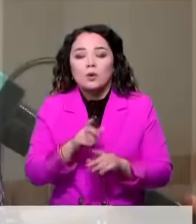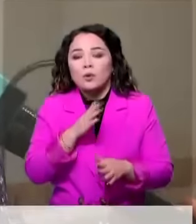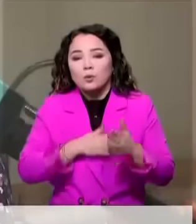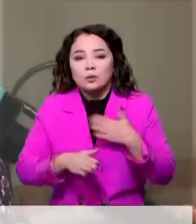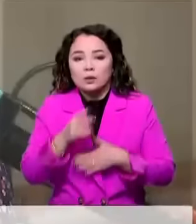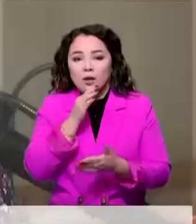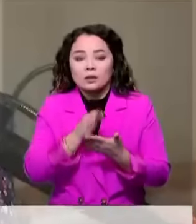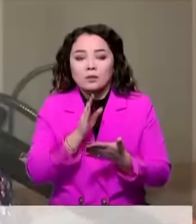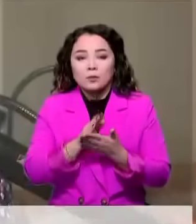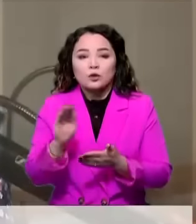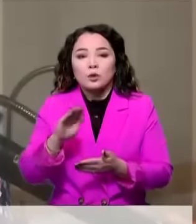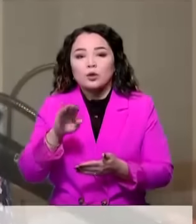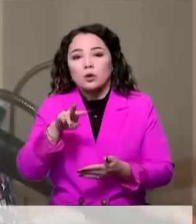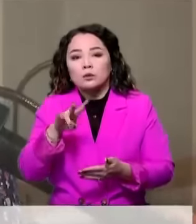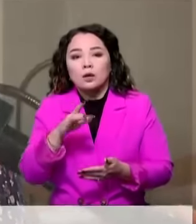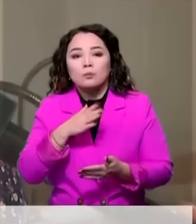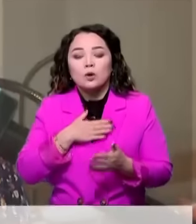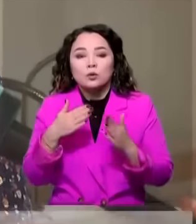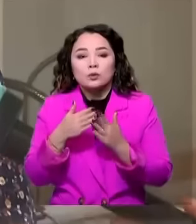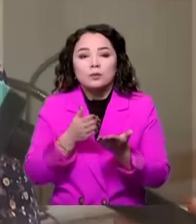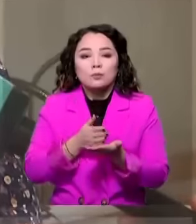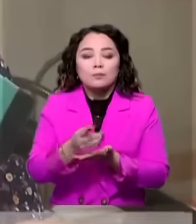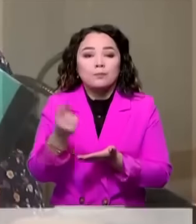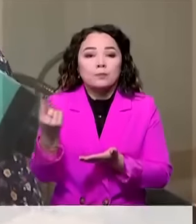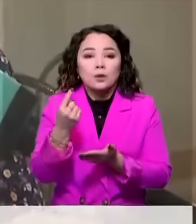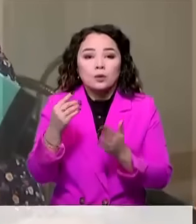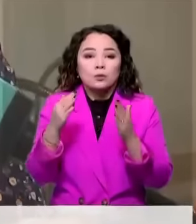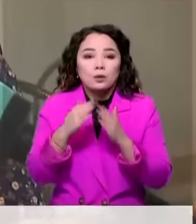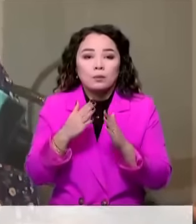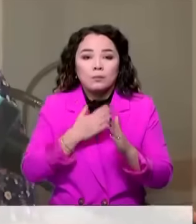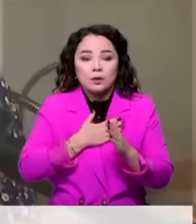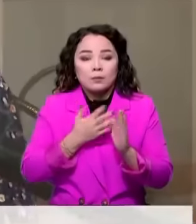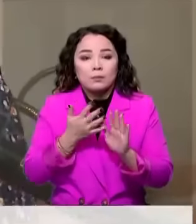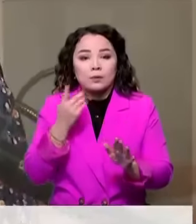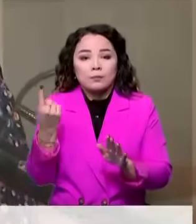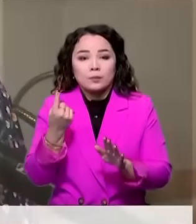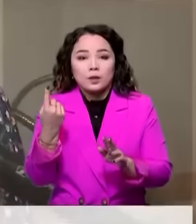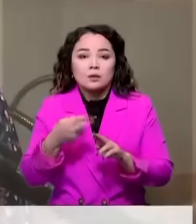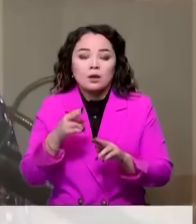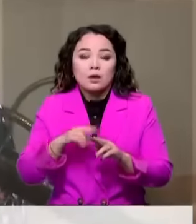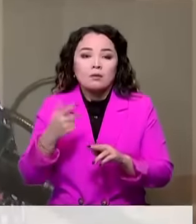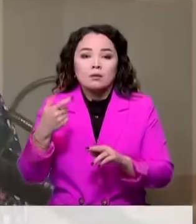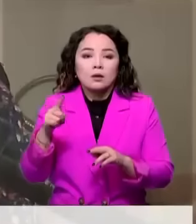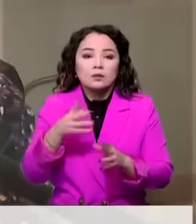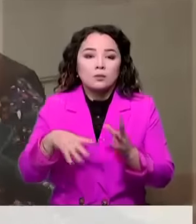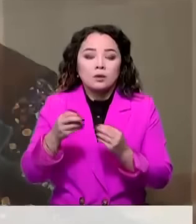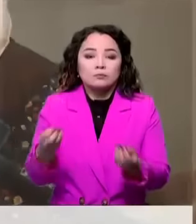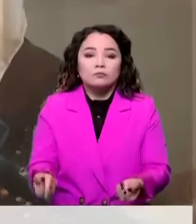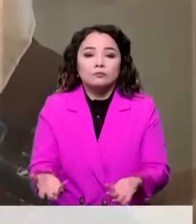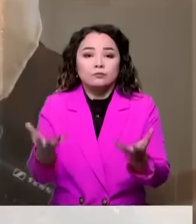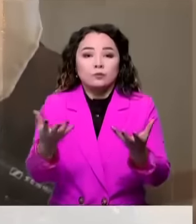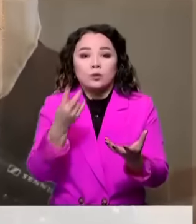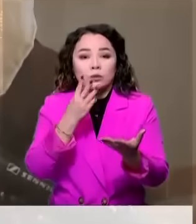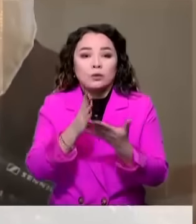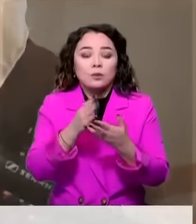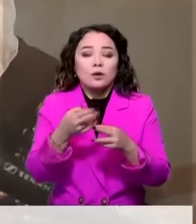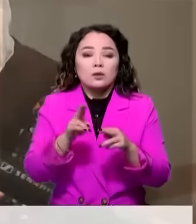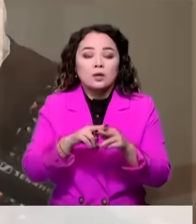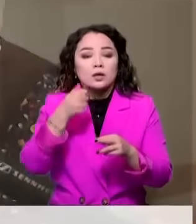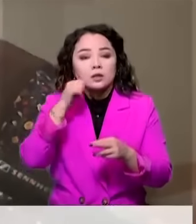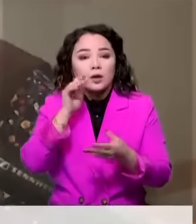жоқ. Жібек жолы бойынша менің үйіме кіріп атыр. Ал мына көрдіңіздер, көздеріңізден барлық газ жанып тұр. Өз